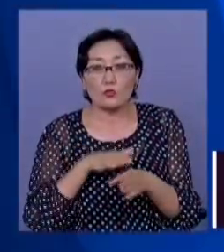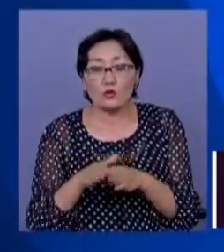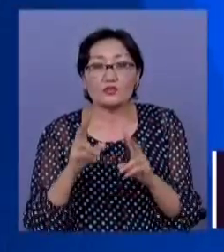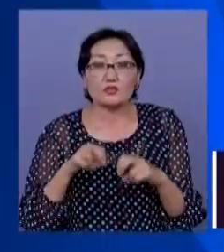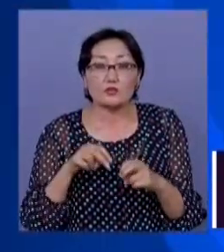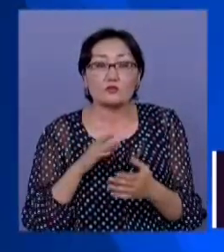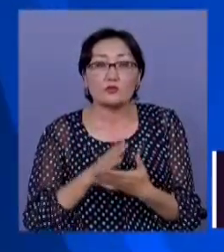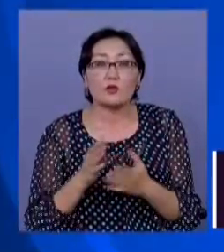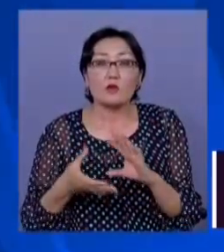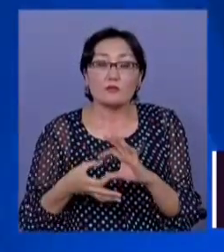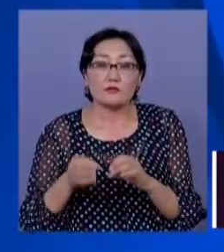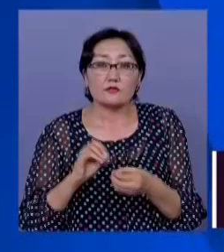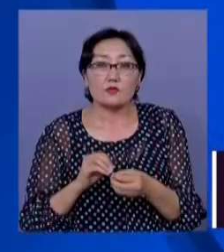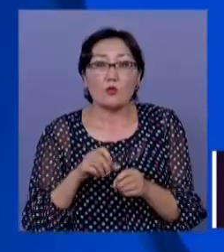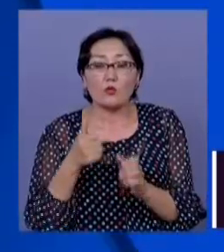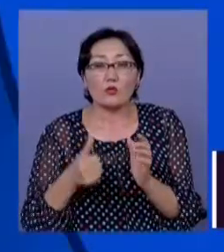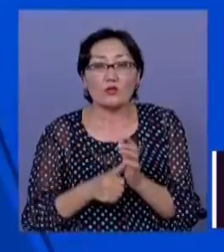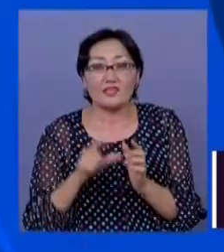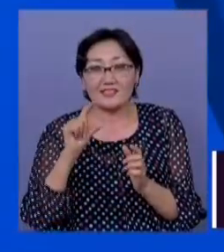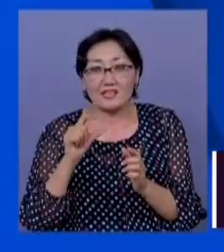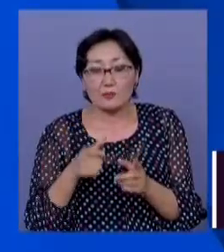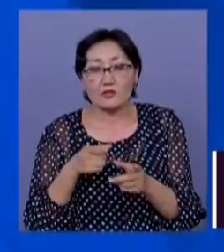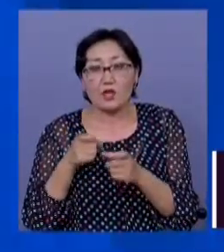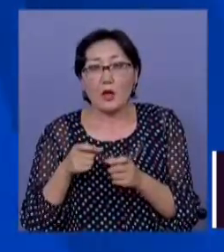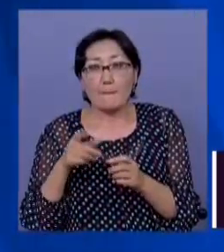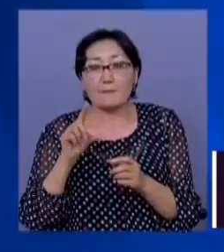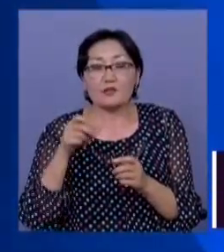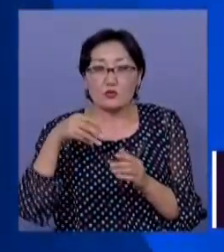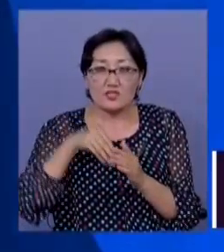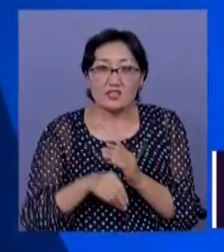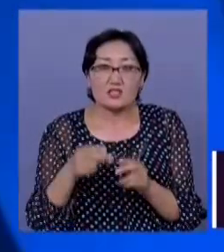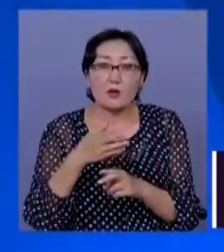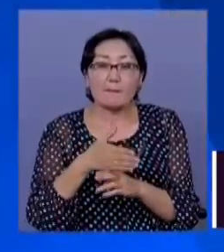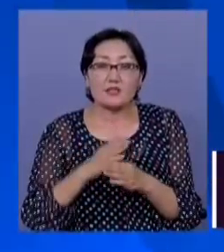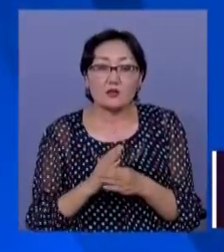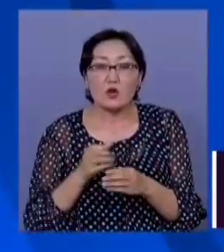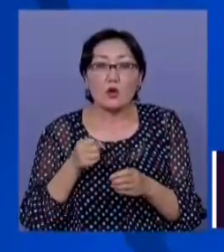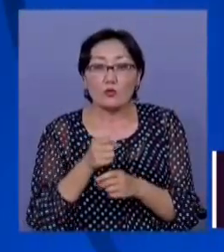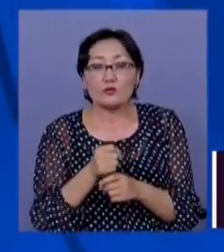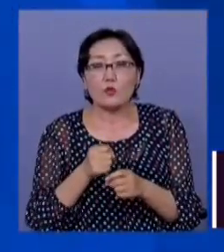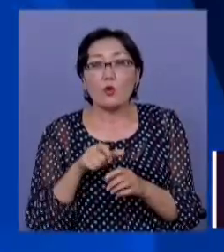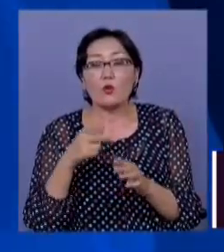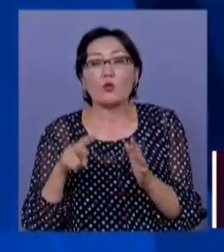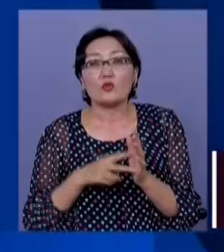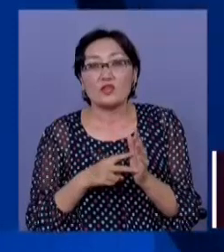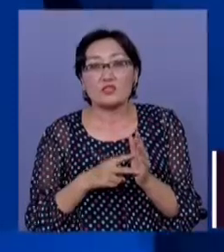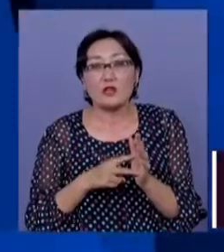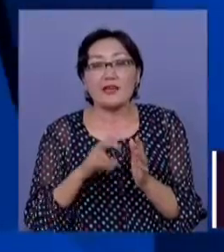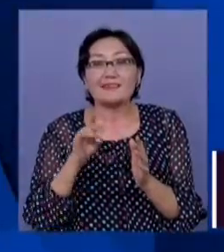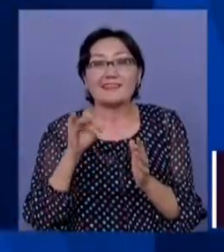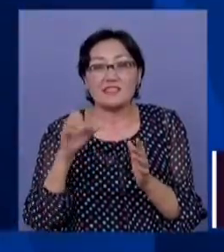жүргізеді. Нәтижесінде 16 калибрлі мылтық, патрон салғыш, пышақ, қолара және 17 дана киік мүйізі